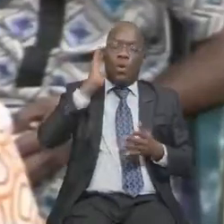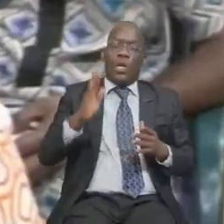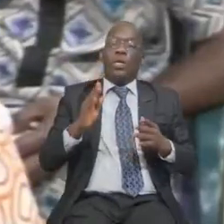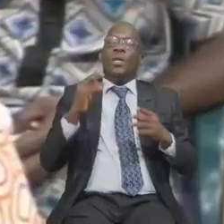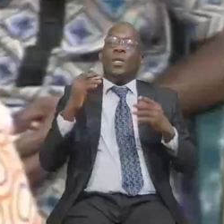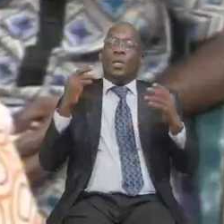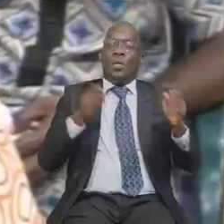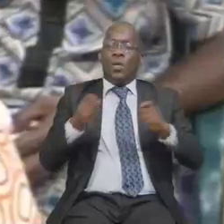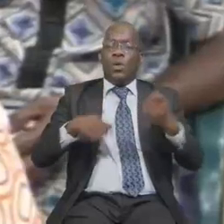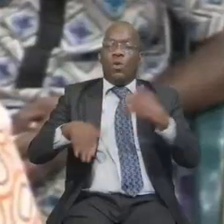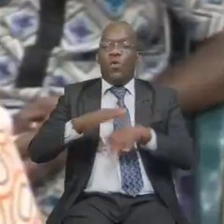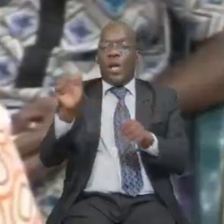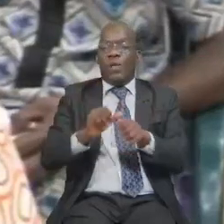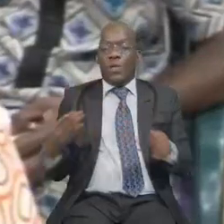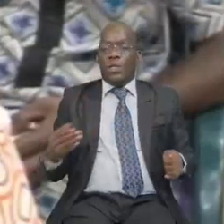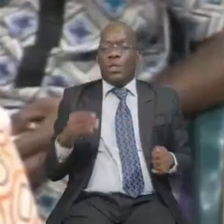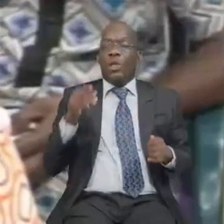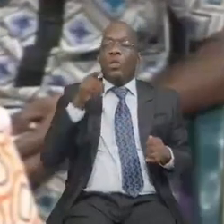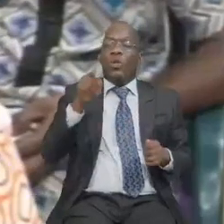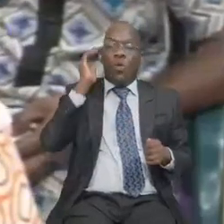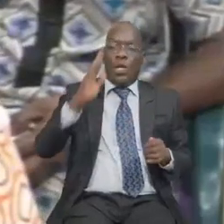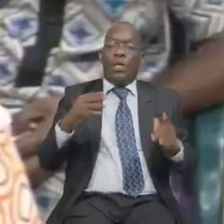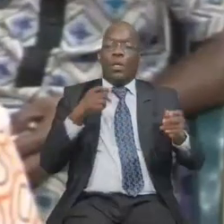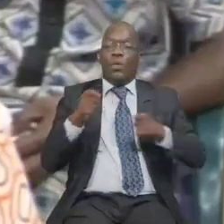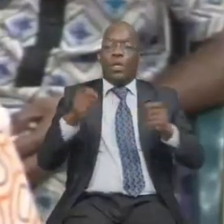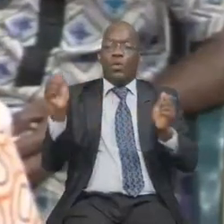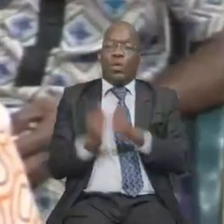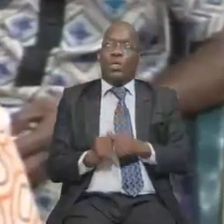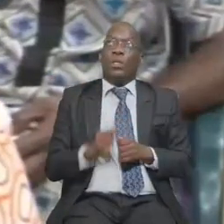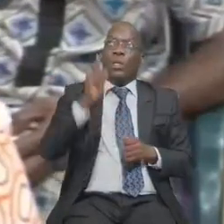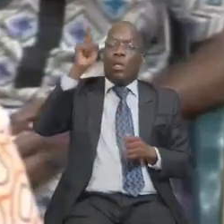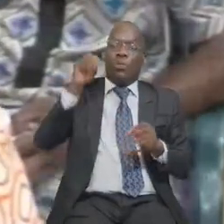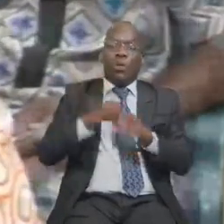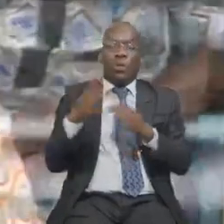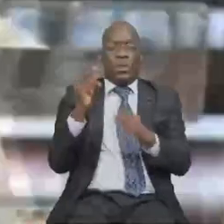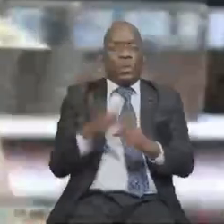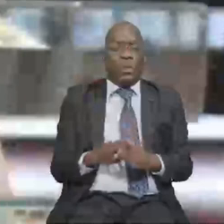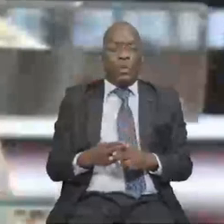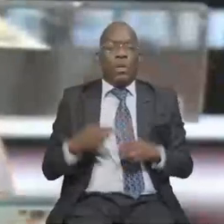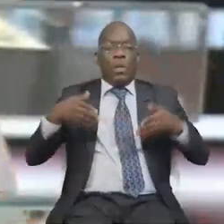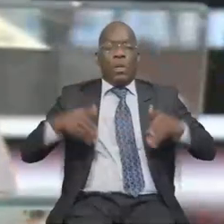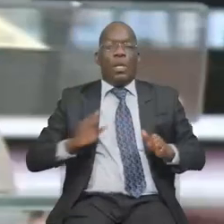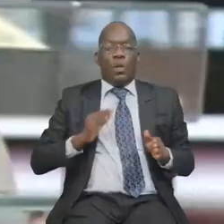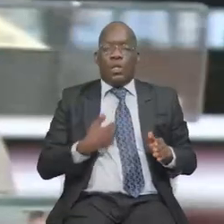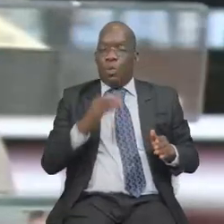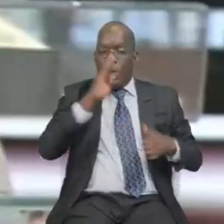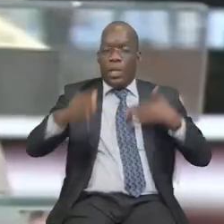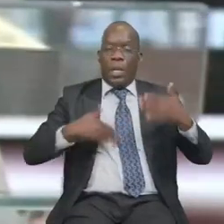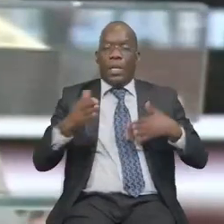et t'identifie avec lui. Tu règneras avec lui. Réjouissons-nous et soyons dans l'allégresse et donnons-lui